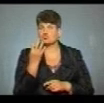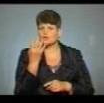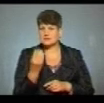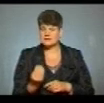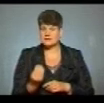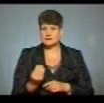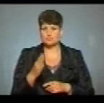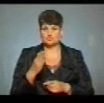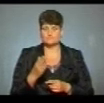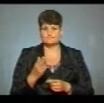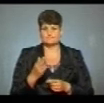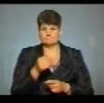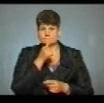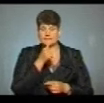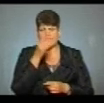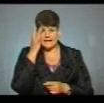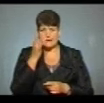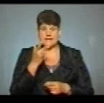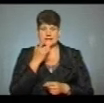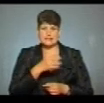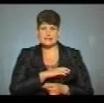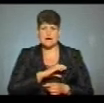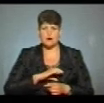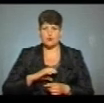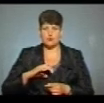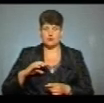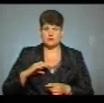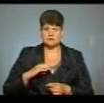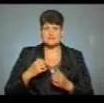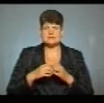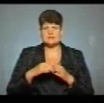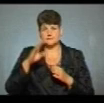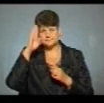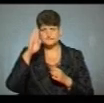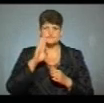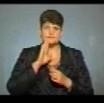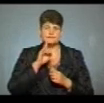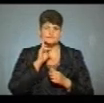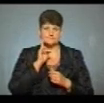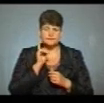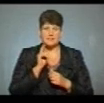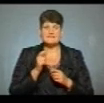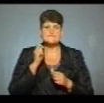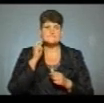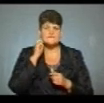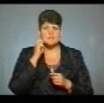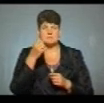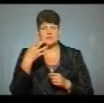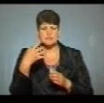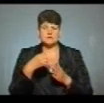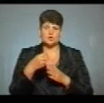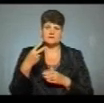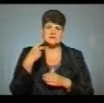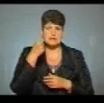розіграють літні нагороди чемпіонату України на санкороликах серед юніорів та юніорок. Вік учасників від 15 до